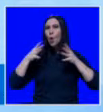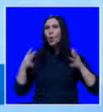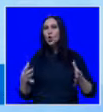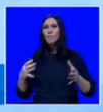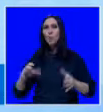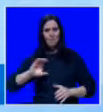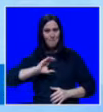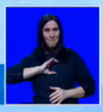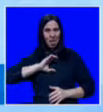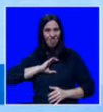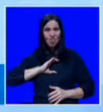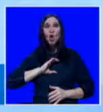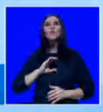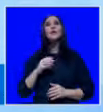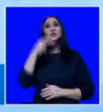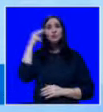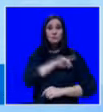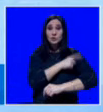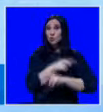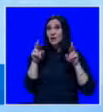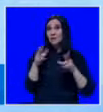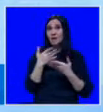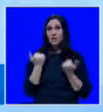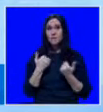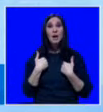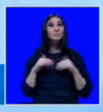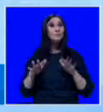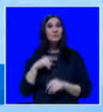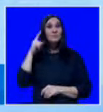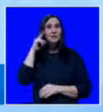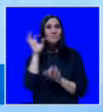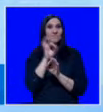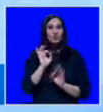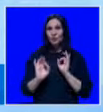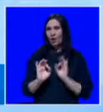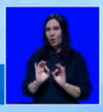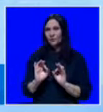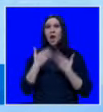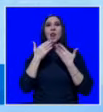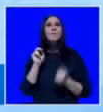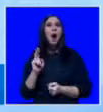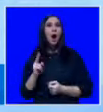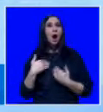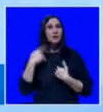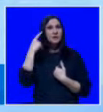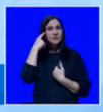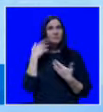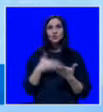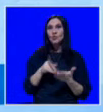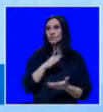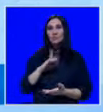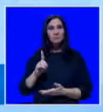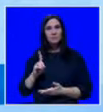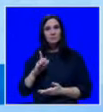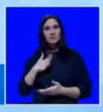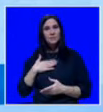петно върху институцията. И силно се надявам да няма. Аз поне не знам за нищо такова, но то няма и как и аз да знам, защото не съм